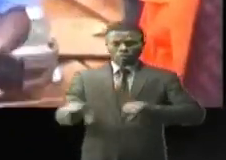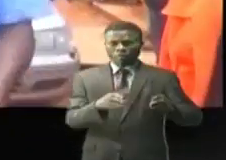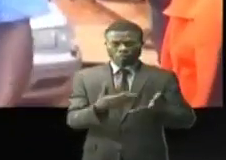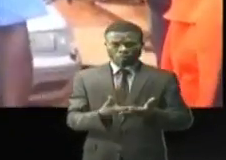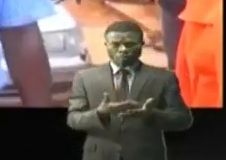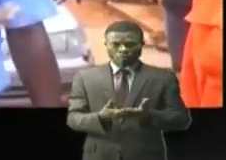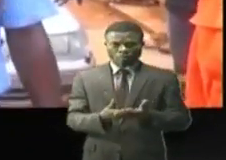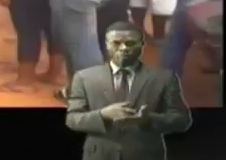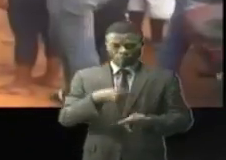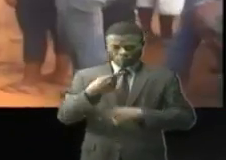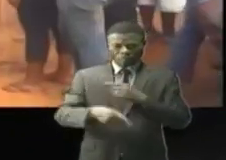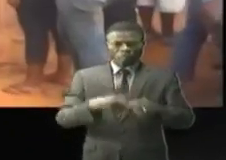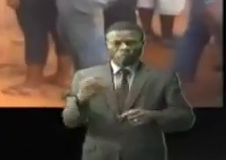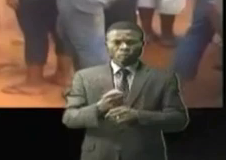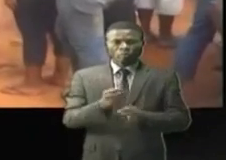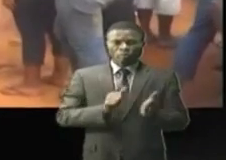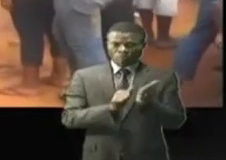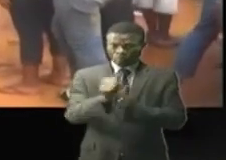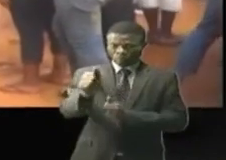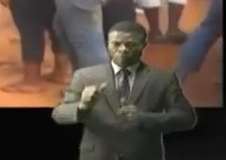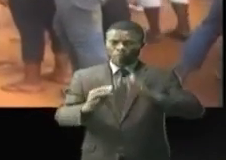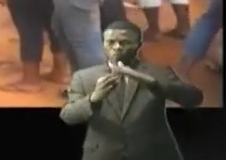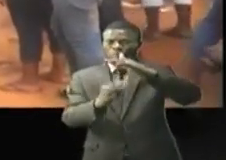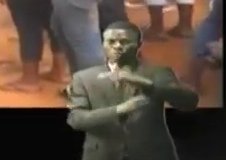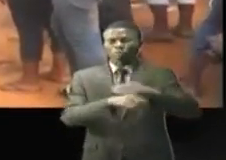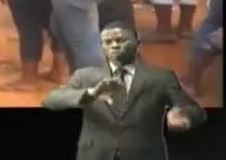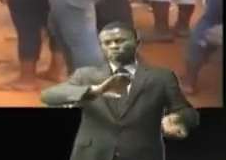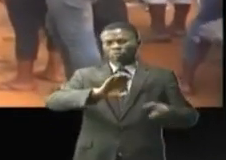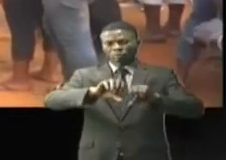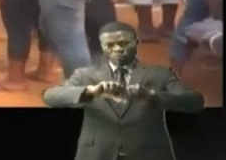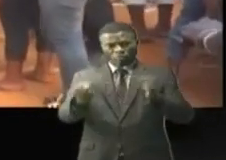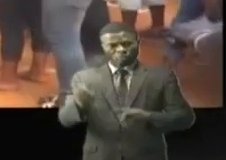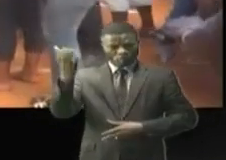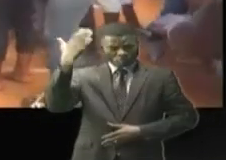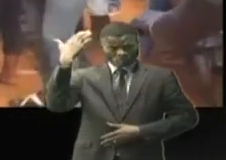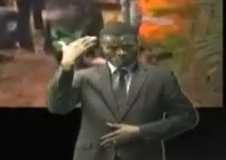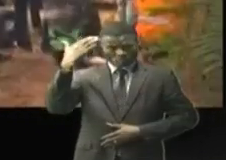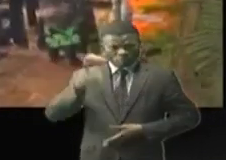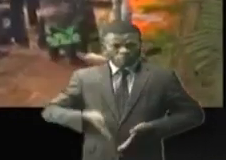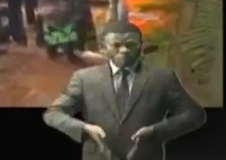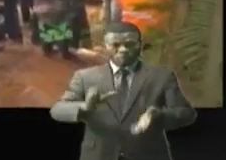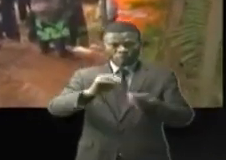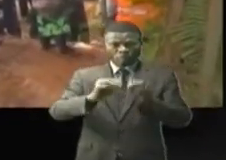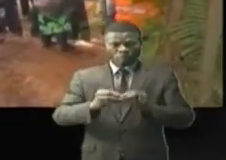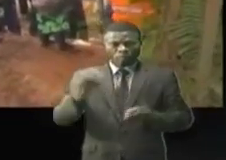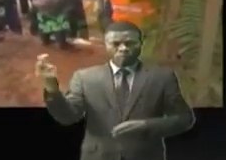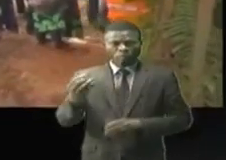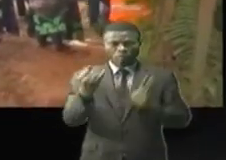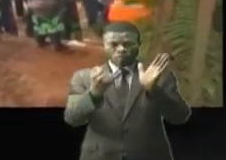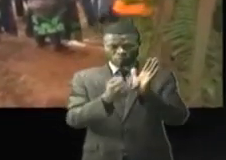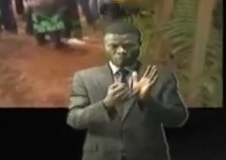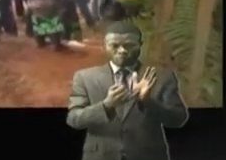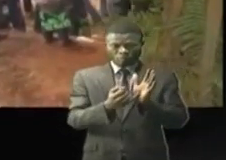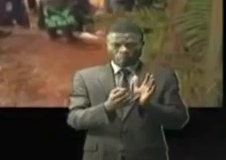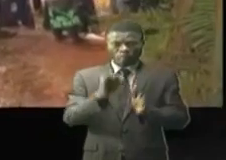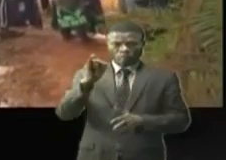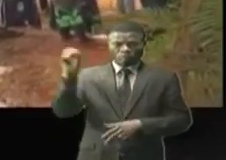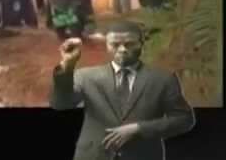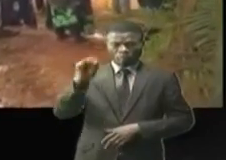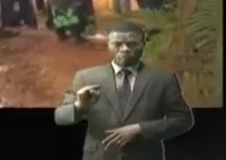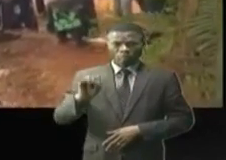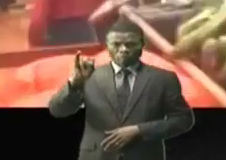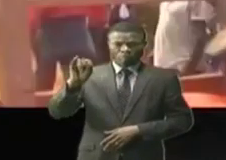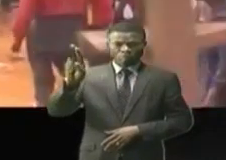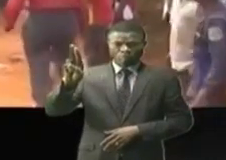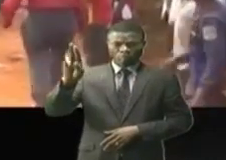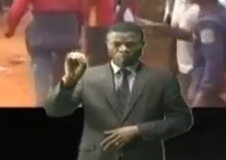la reprise du trafic sur ces ponts à Rébi au PK310 sur la nationale 26 ici au Ouacha via Mungwere.